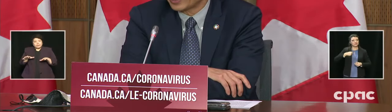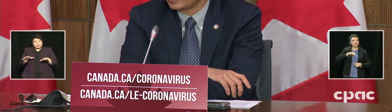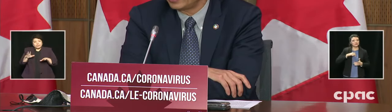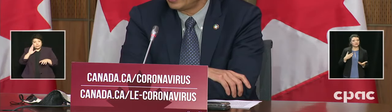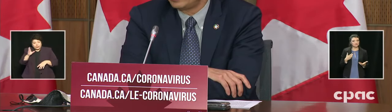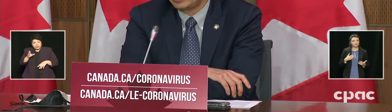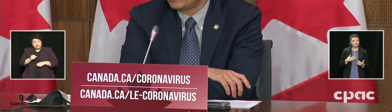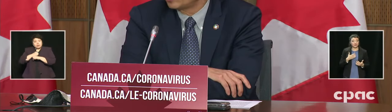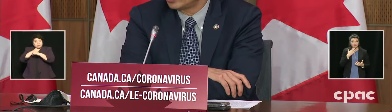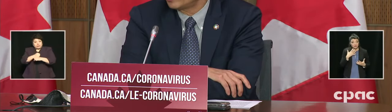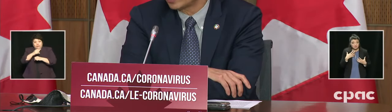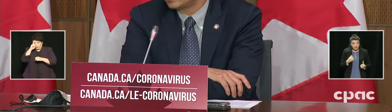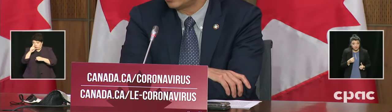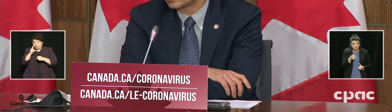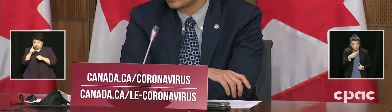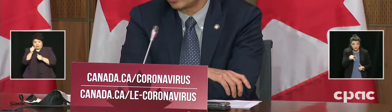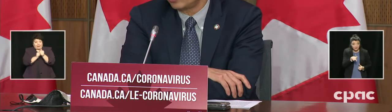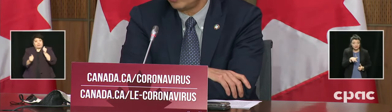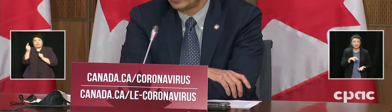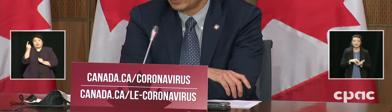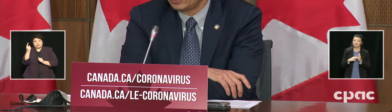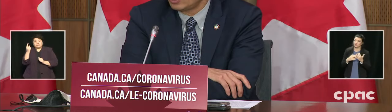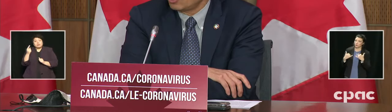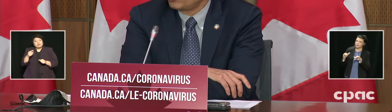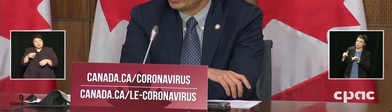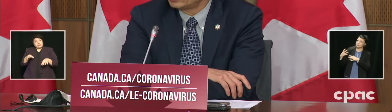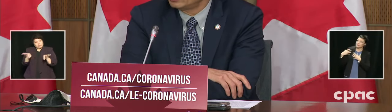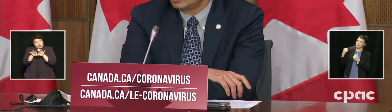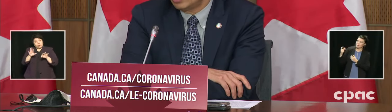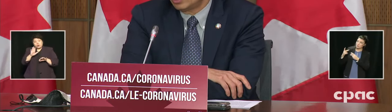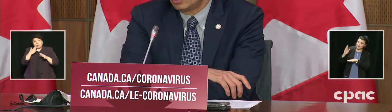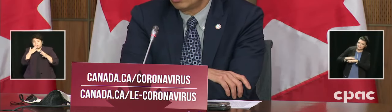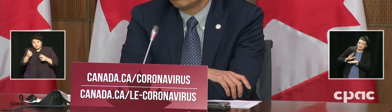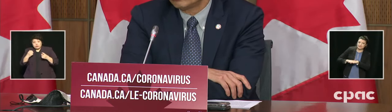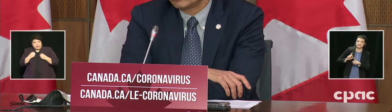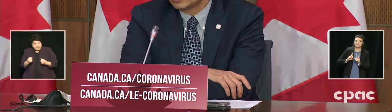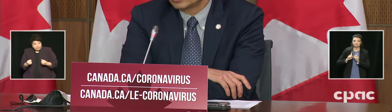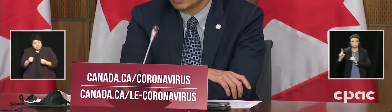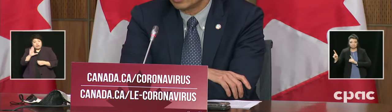continuer à pratiquer les bonnes pratiques de santé publique. Et oui,